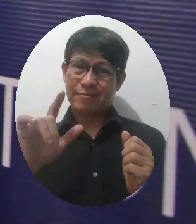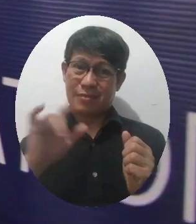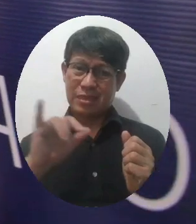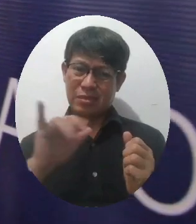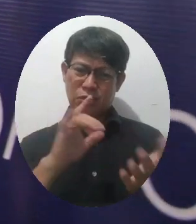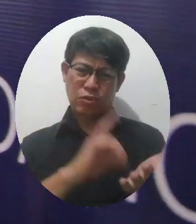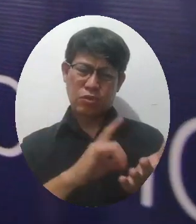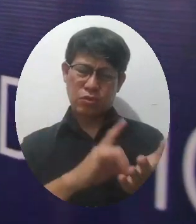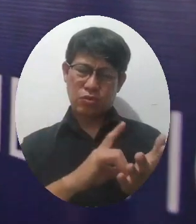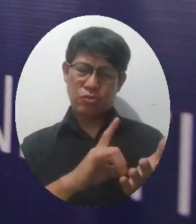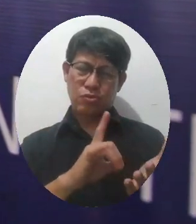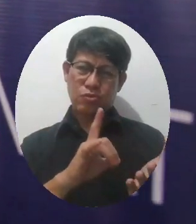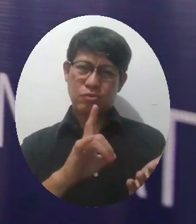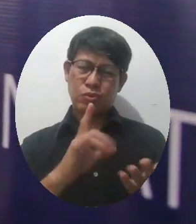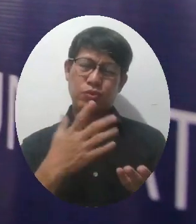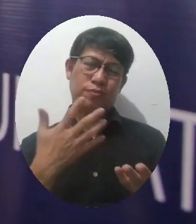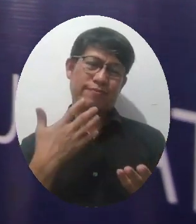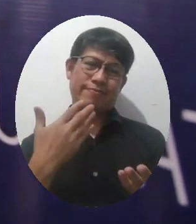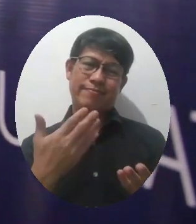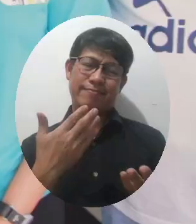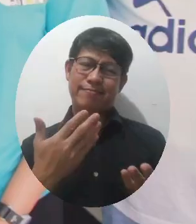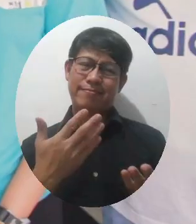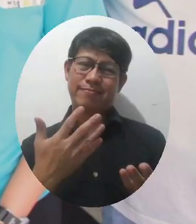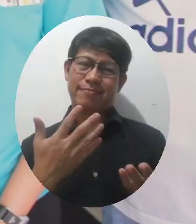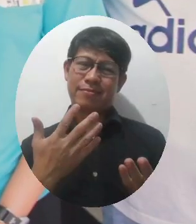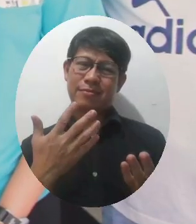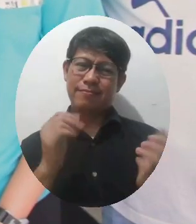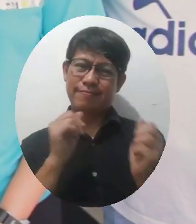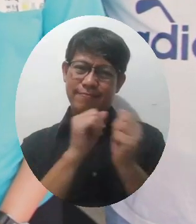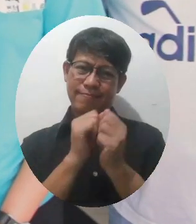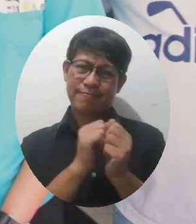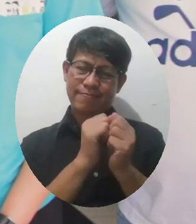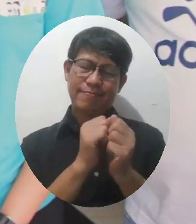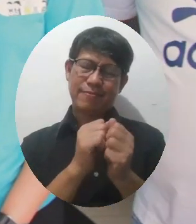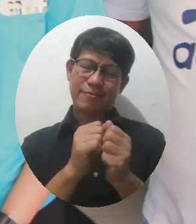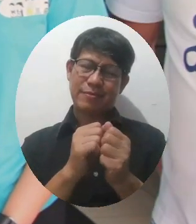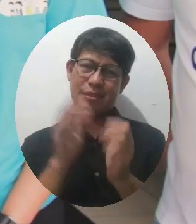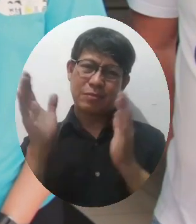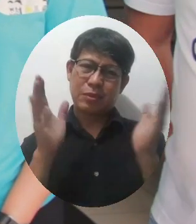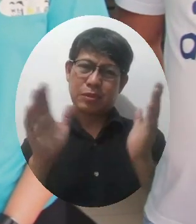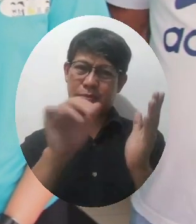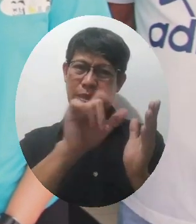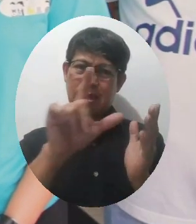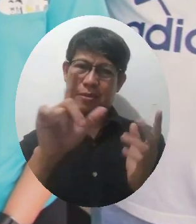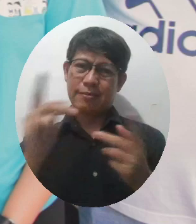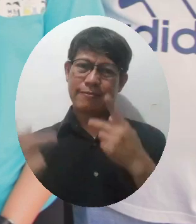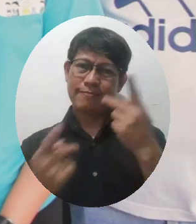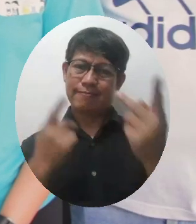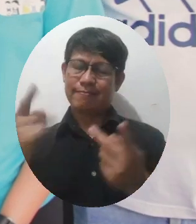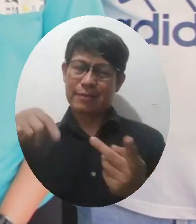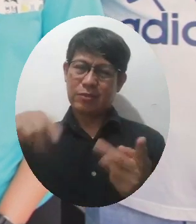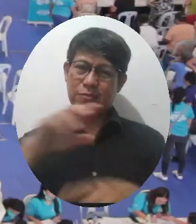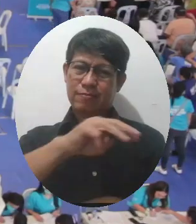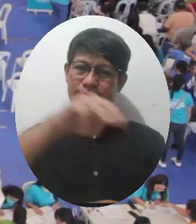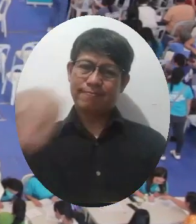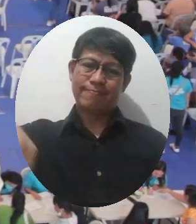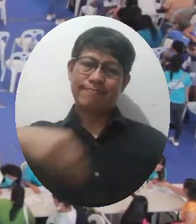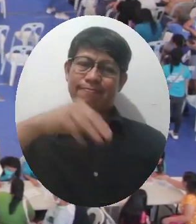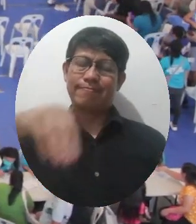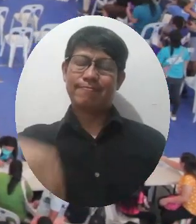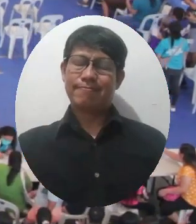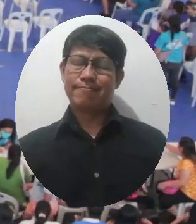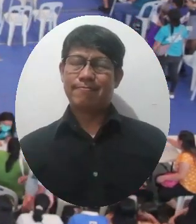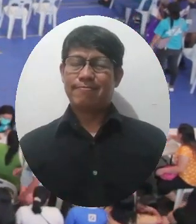mga doktor, may collaboration kami na sama-sama sa mga pinigay namin service para sa mga kababayan namin dito